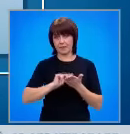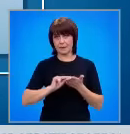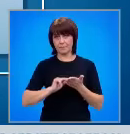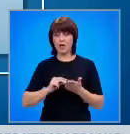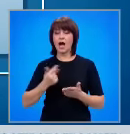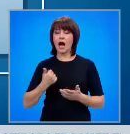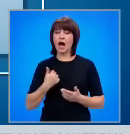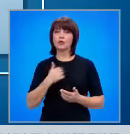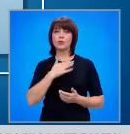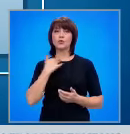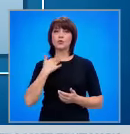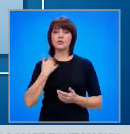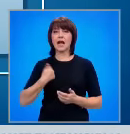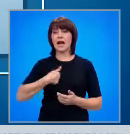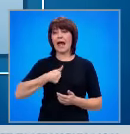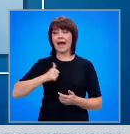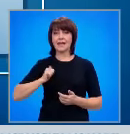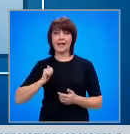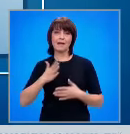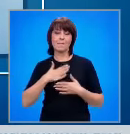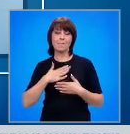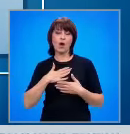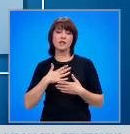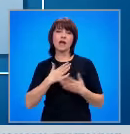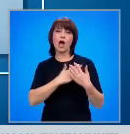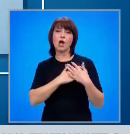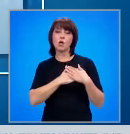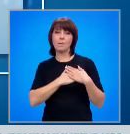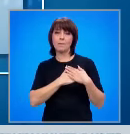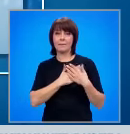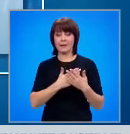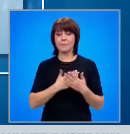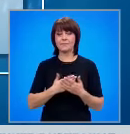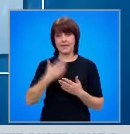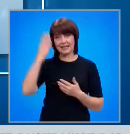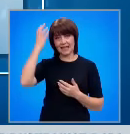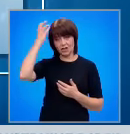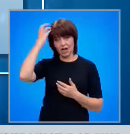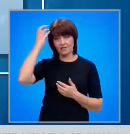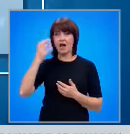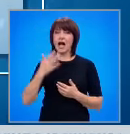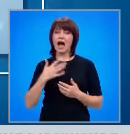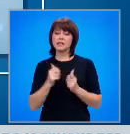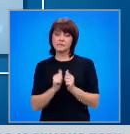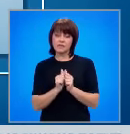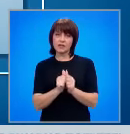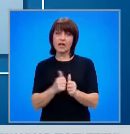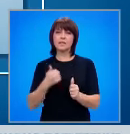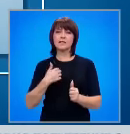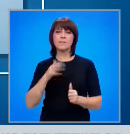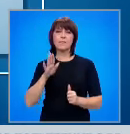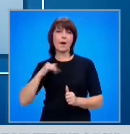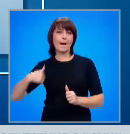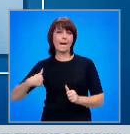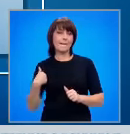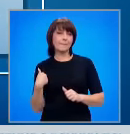на моята любима страна, тъй като аз съм солидарна с мъжа си. Честен, порядъчен и искрен човек. Истински и